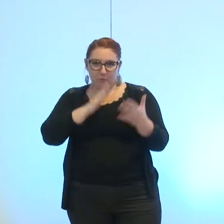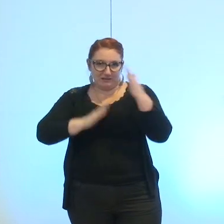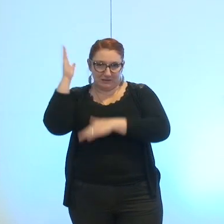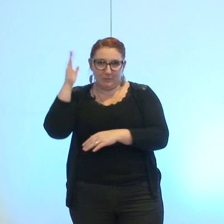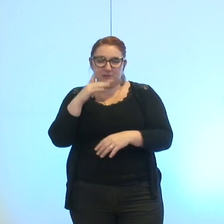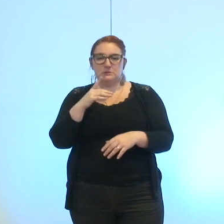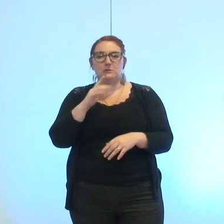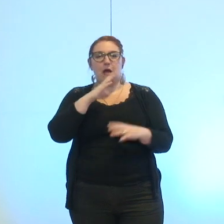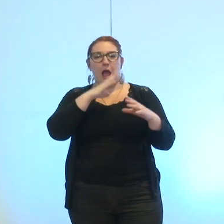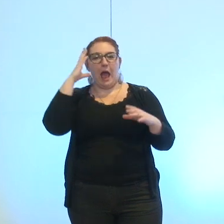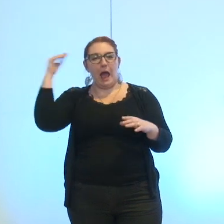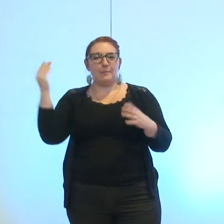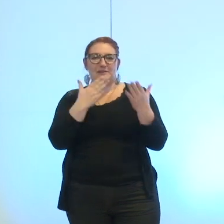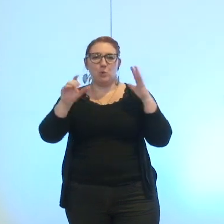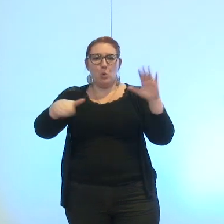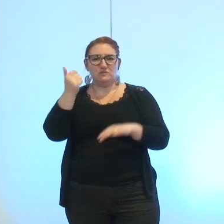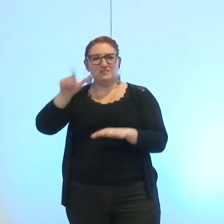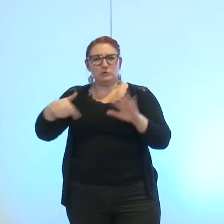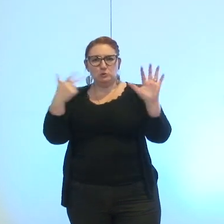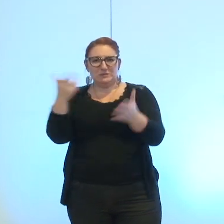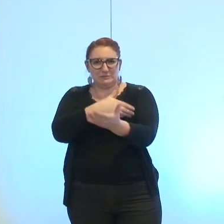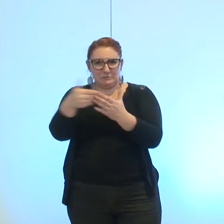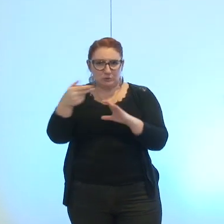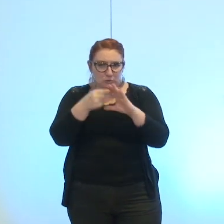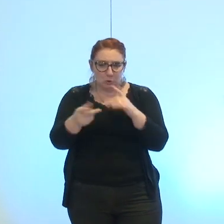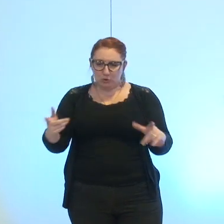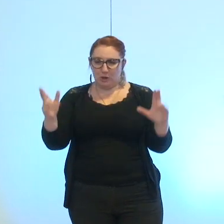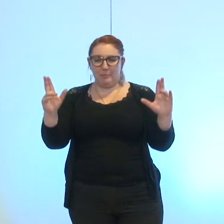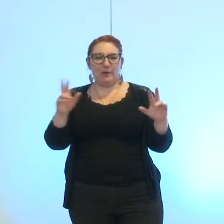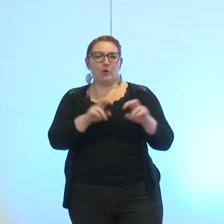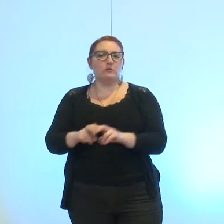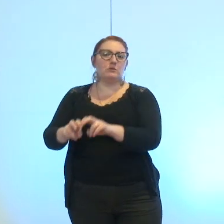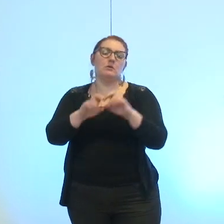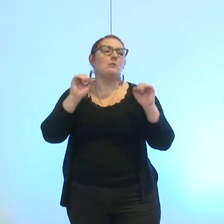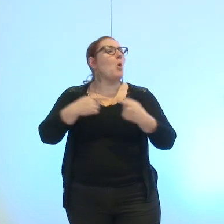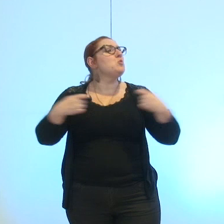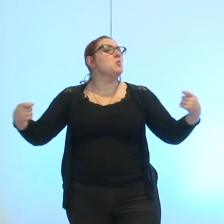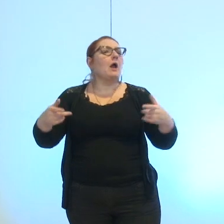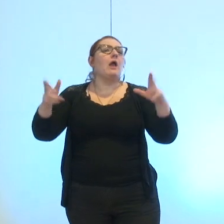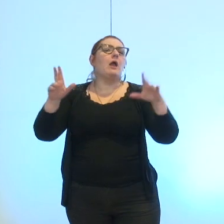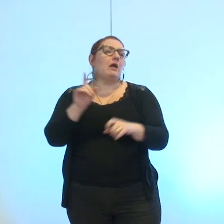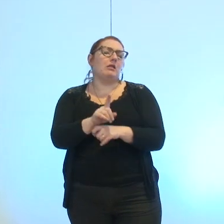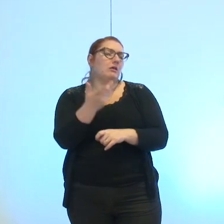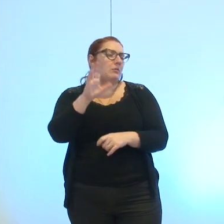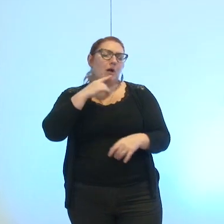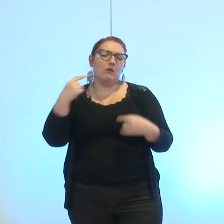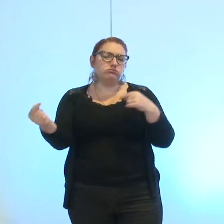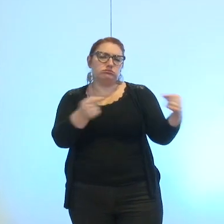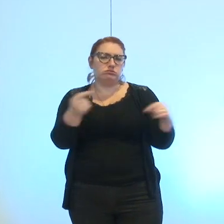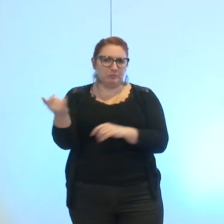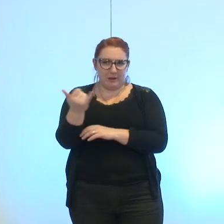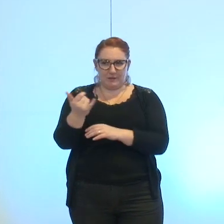11,8 million d'euros sur la période observée on pourra critiquer la durée ne rentrons pas dans cette discussion page